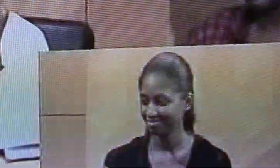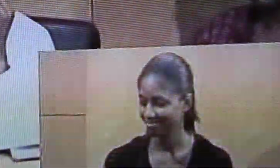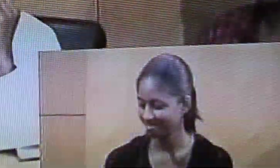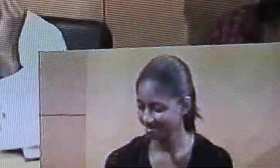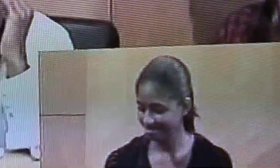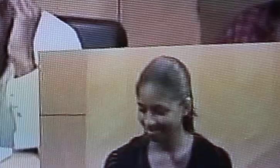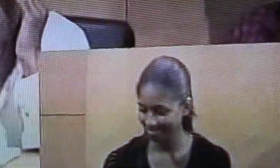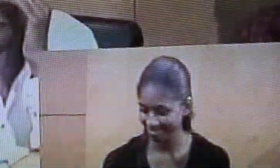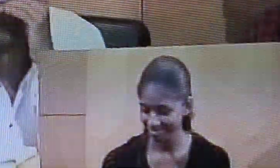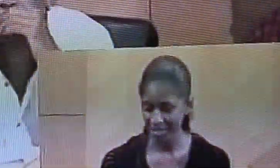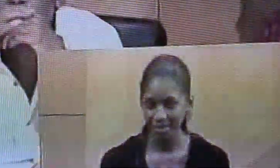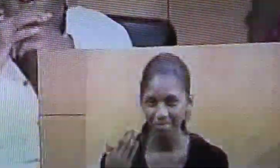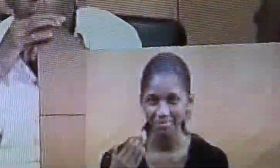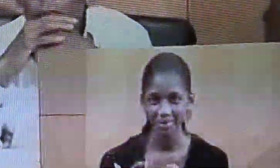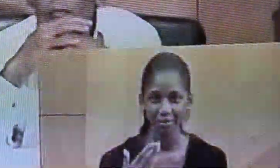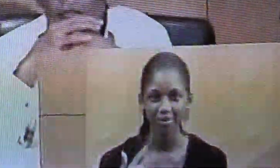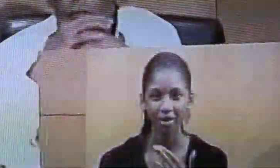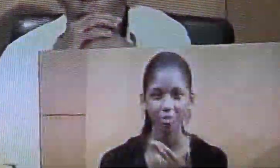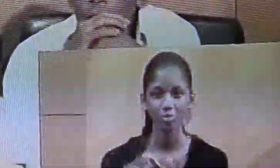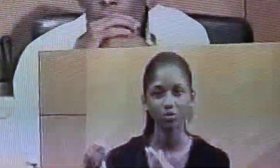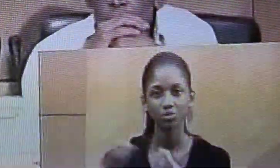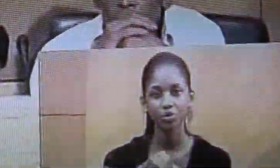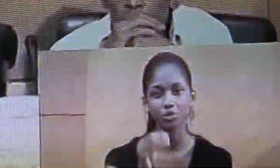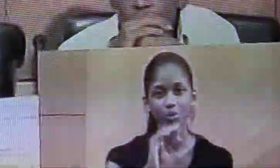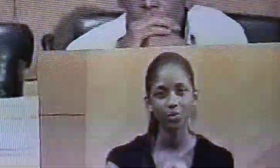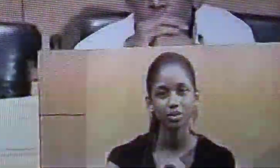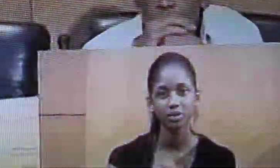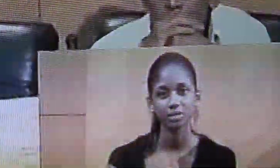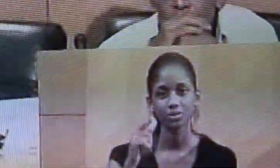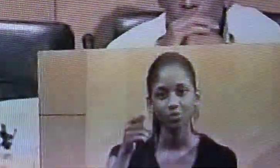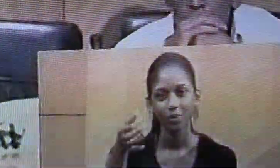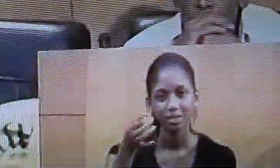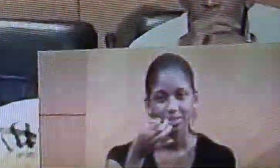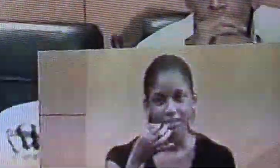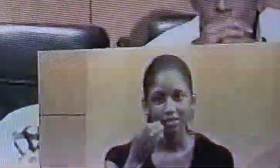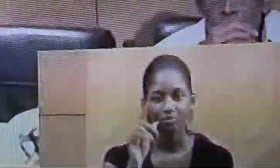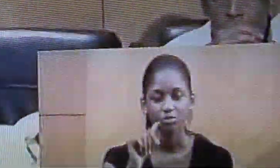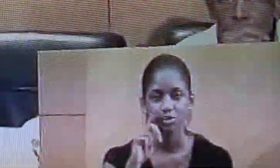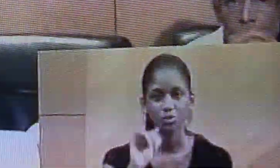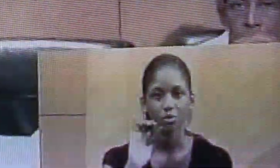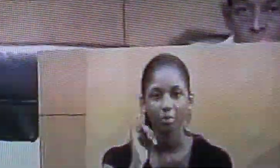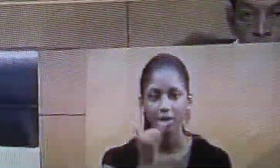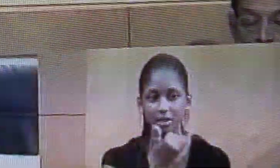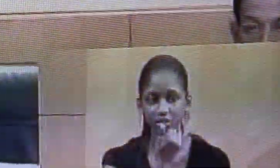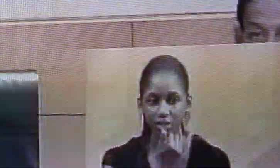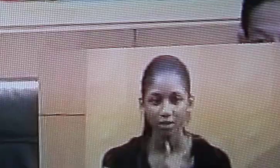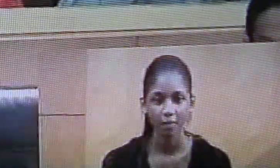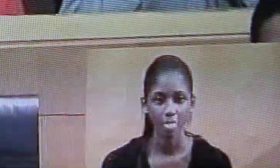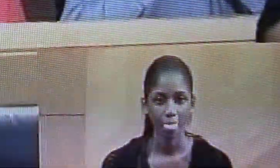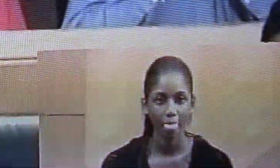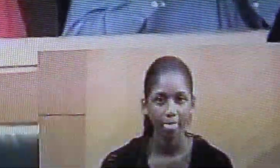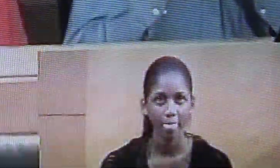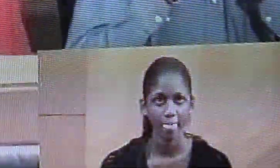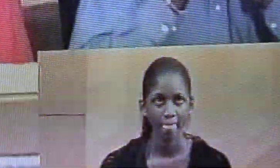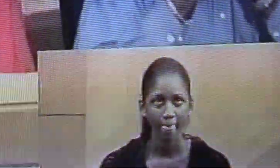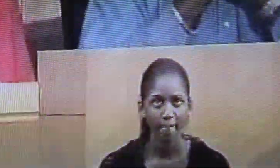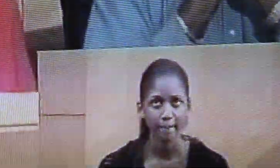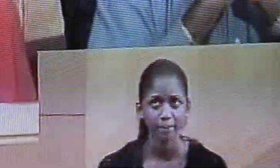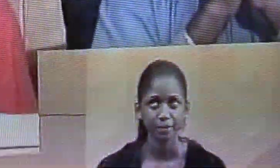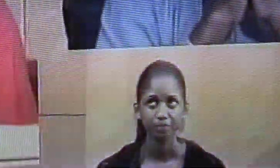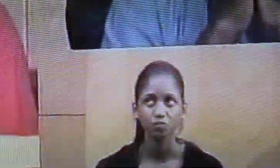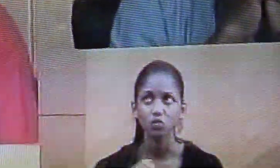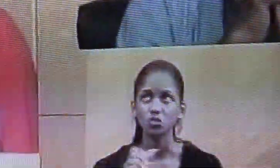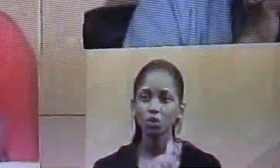la réponse que vous avez donnée à l'un des conseillers, vous avez dit qu'Alfred Marie-Jeanne ne donnait que 4